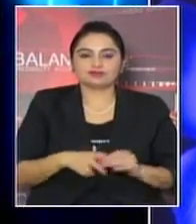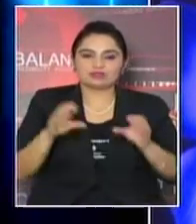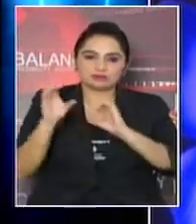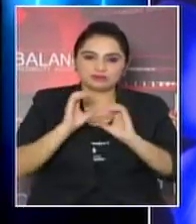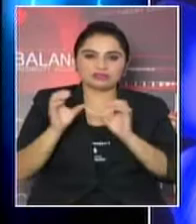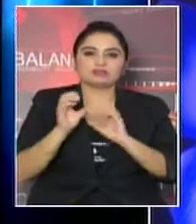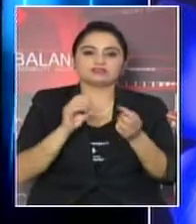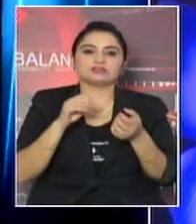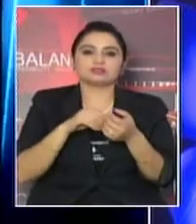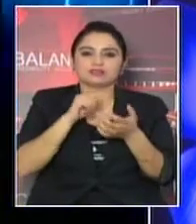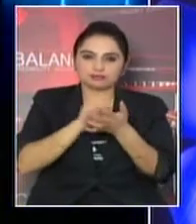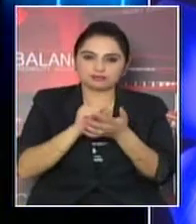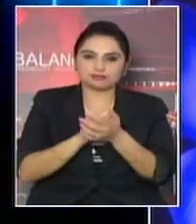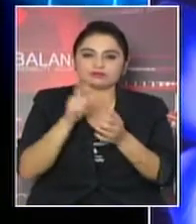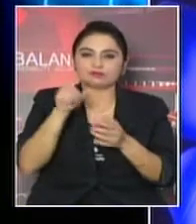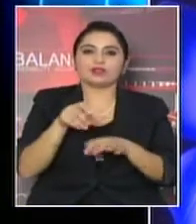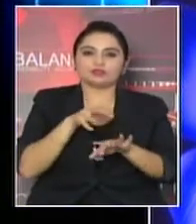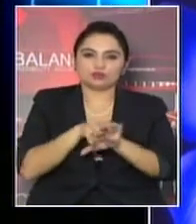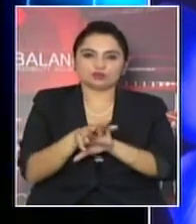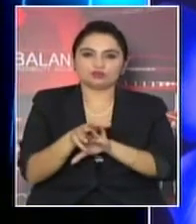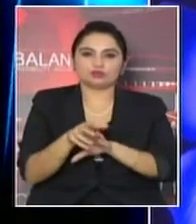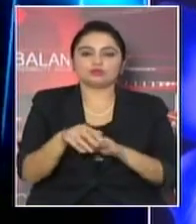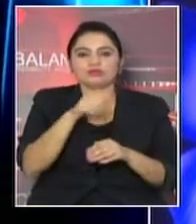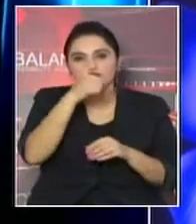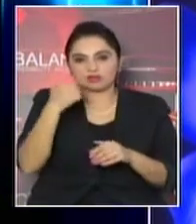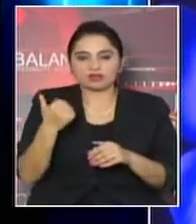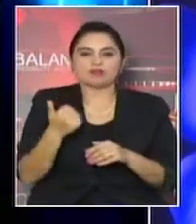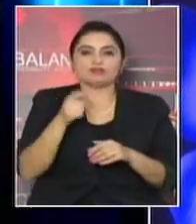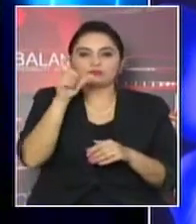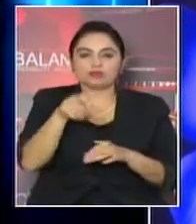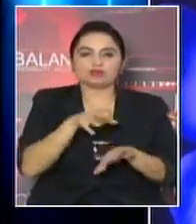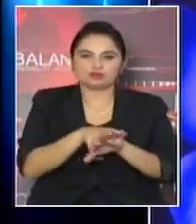सञ्चारकर्मीहरू, वृद्ध महिला तथा सज्जन प्रेमी,